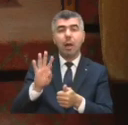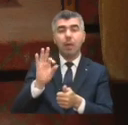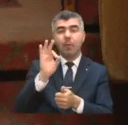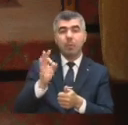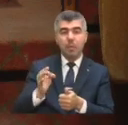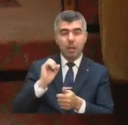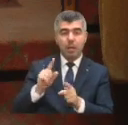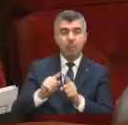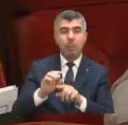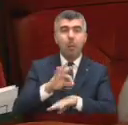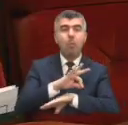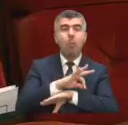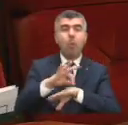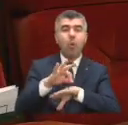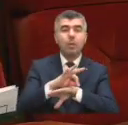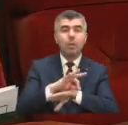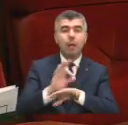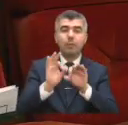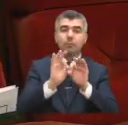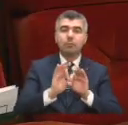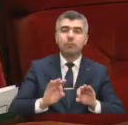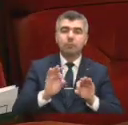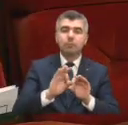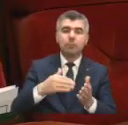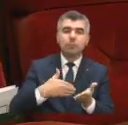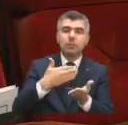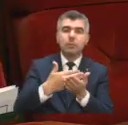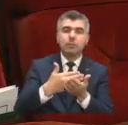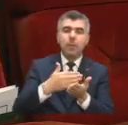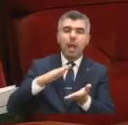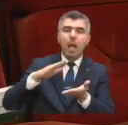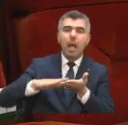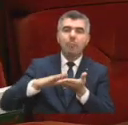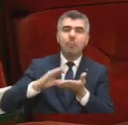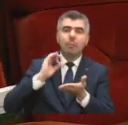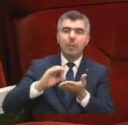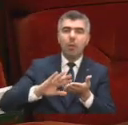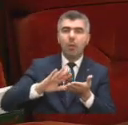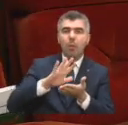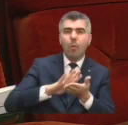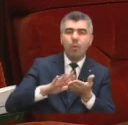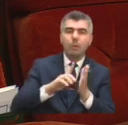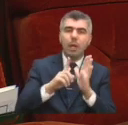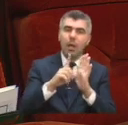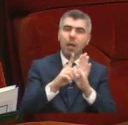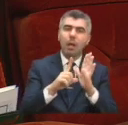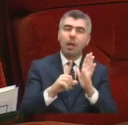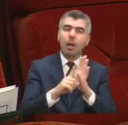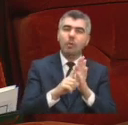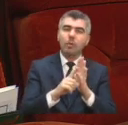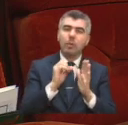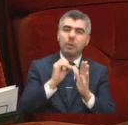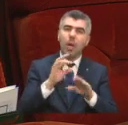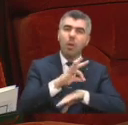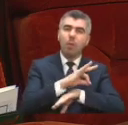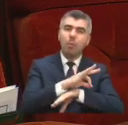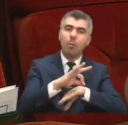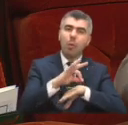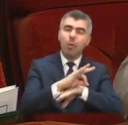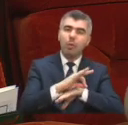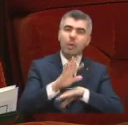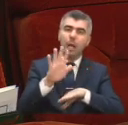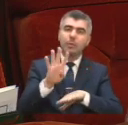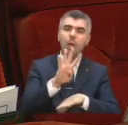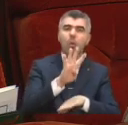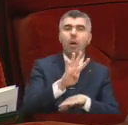كانوا بغاو يوجدوا لها اصررتم على تسقيف السن ديالها في تناقض صارخ مع قانون الوظيفه العموميه اللي هو